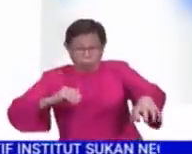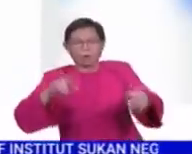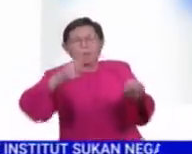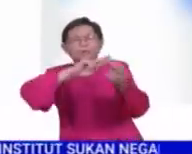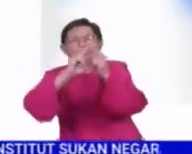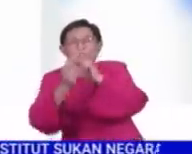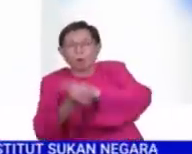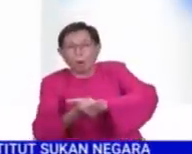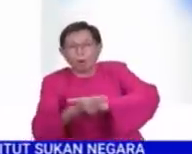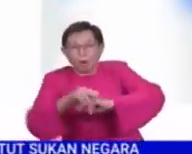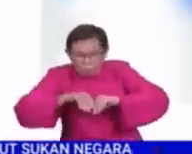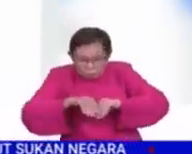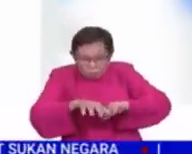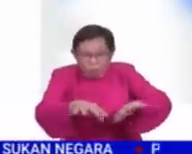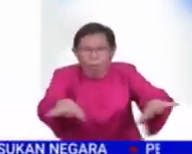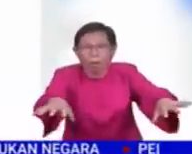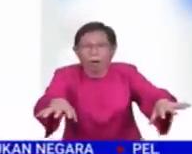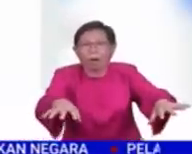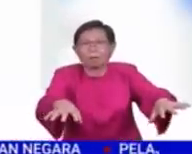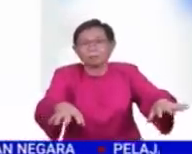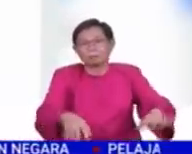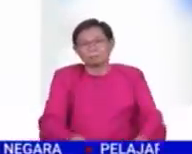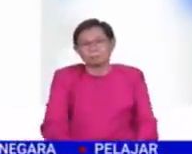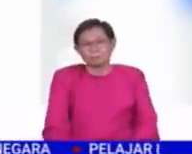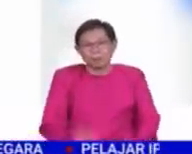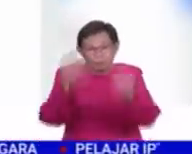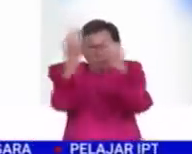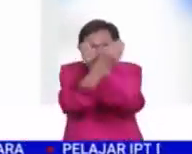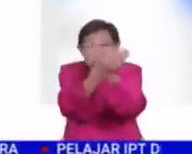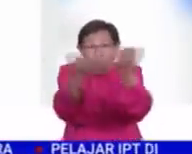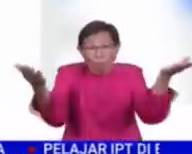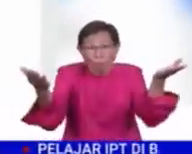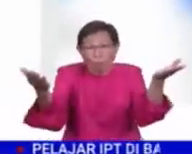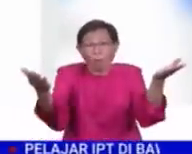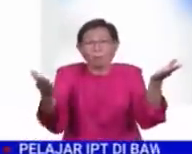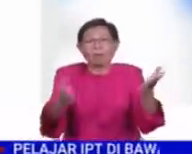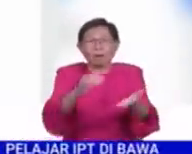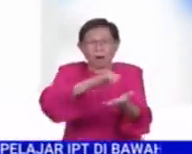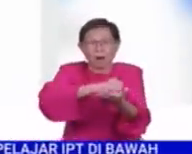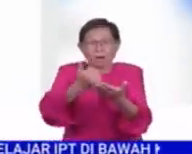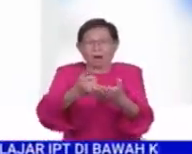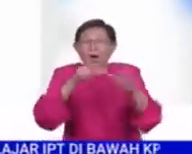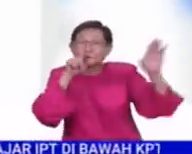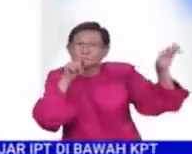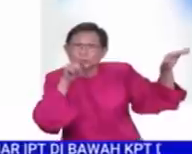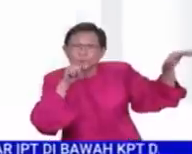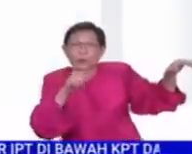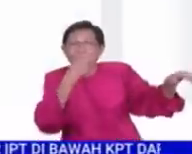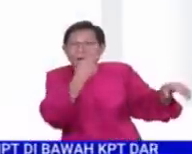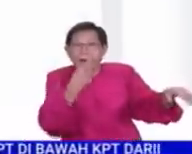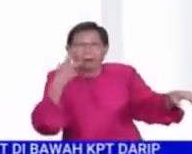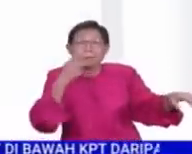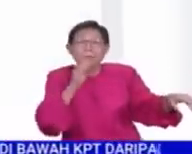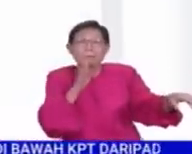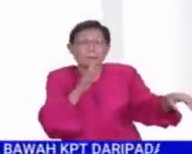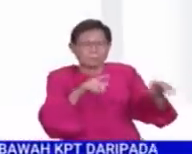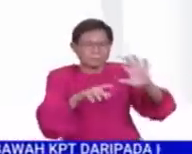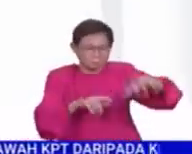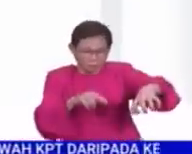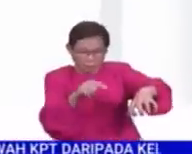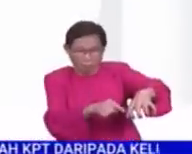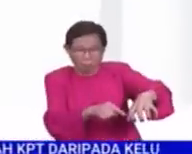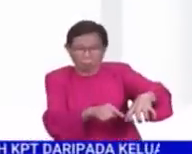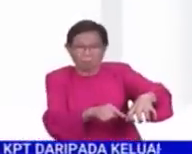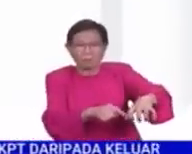diubah sebagai infectious disease tracker. Memaklumkan perkara itu menerusi akaun Twitter, Khairi berkata kawasan berkenaan akan